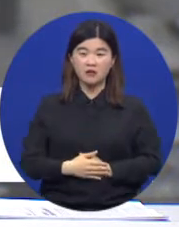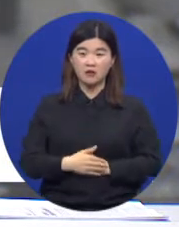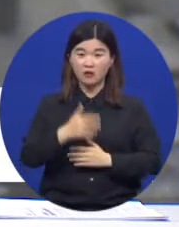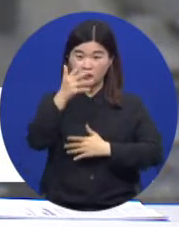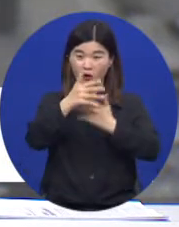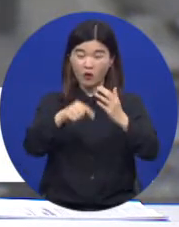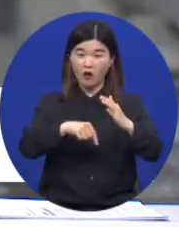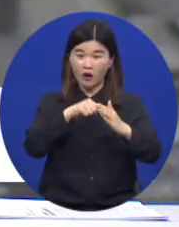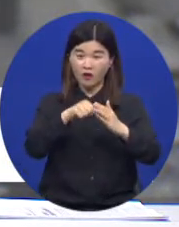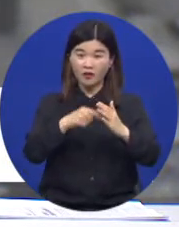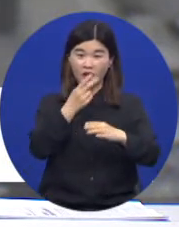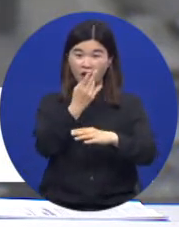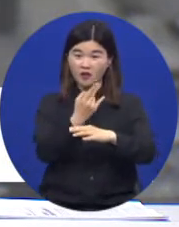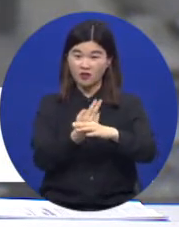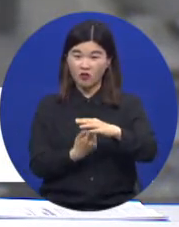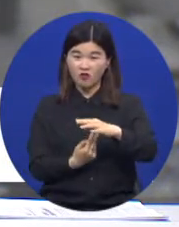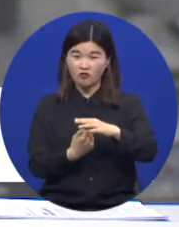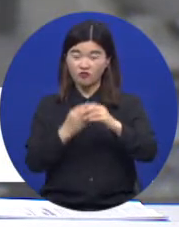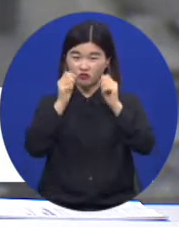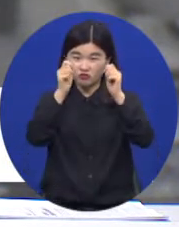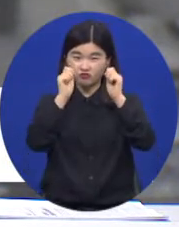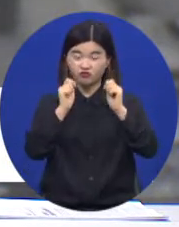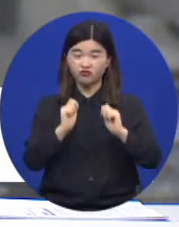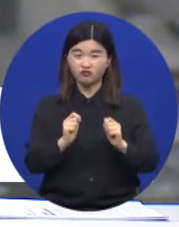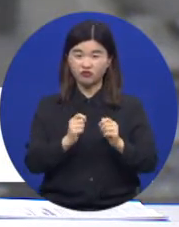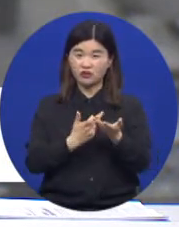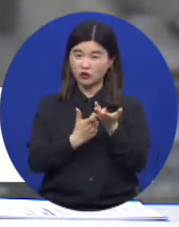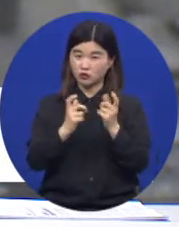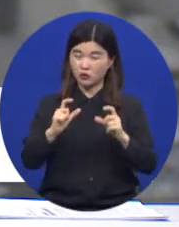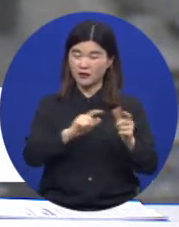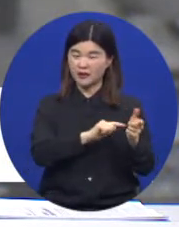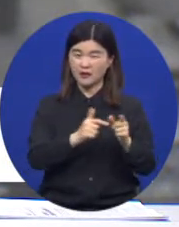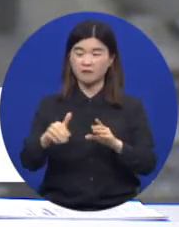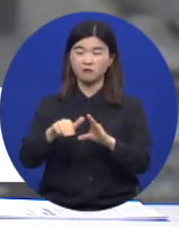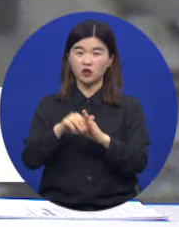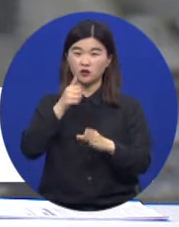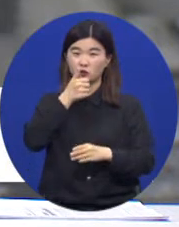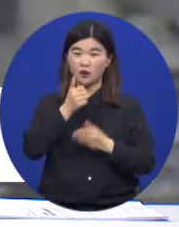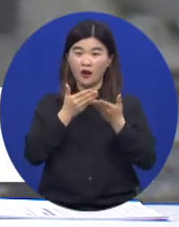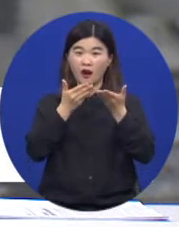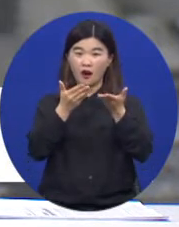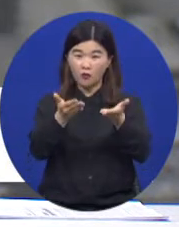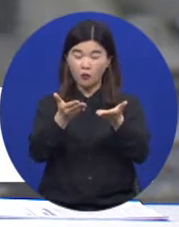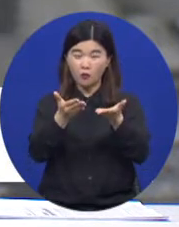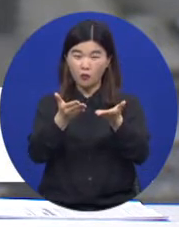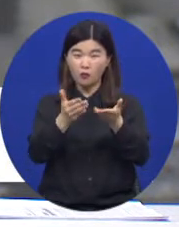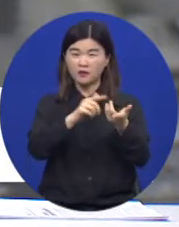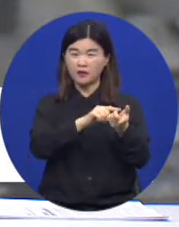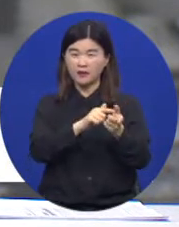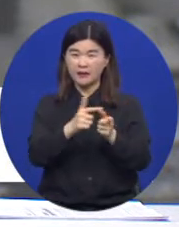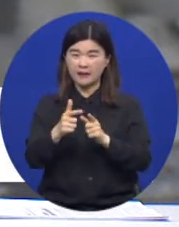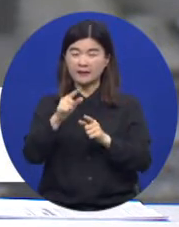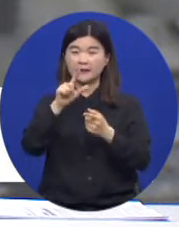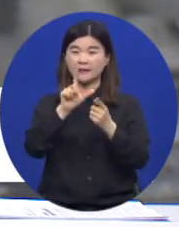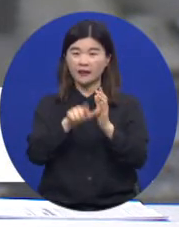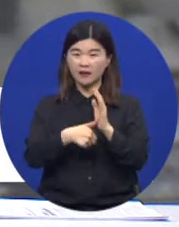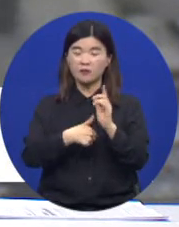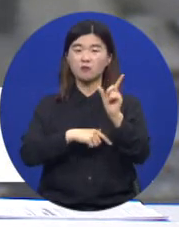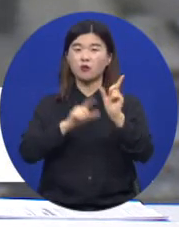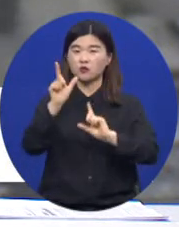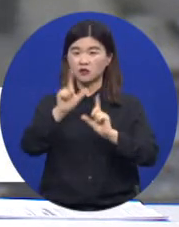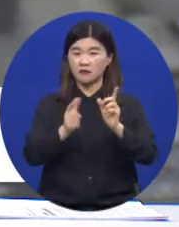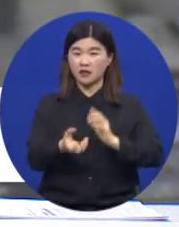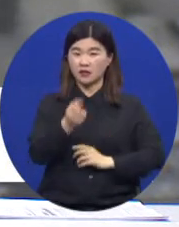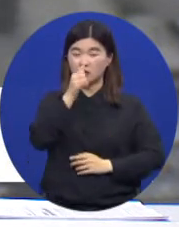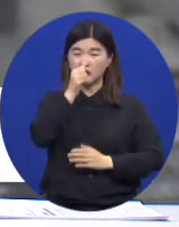영화 속에는 해녀나 굿과 같은 제주의 다양한 문화를 소개하고 당시 제주의 모습을 생생하게 담고